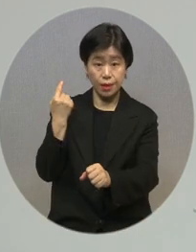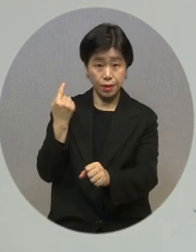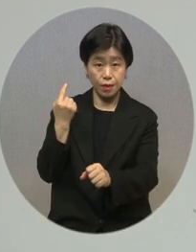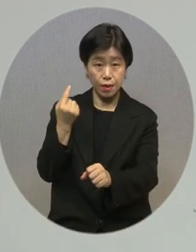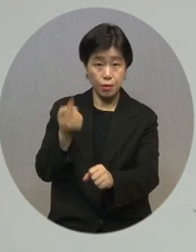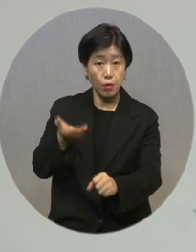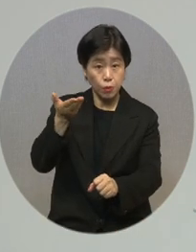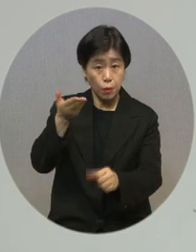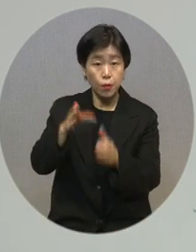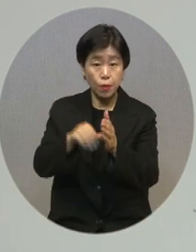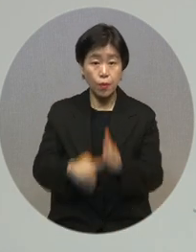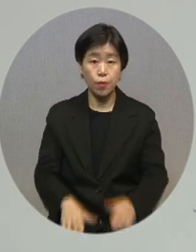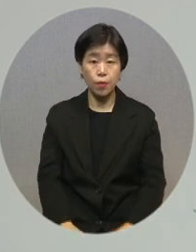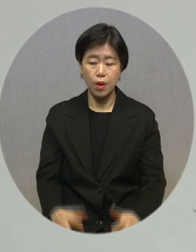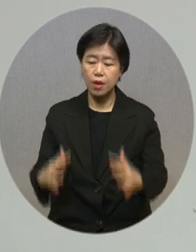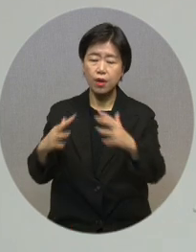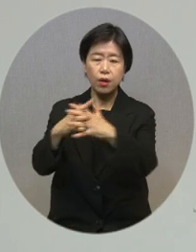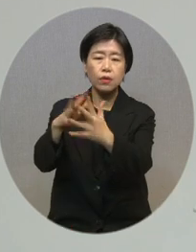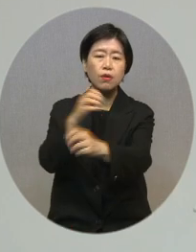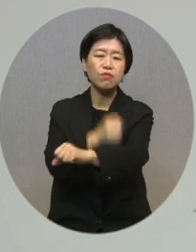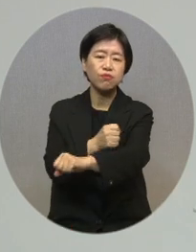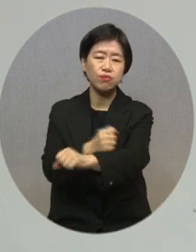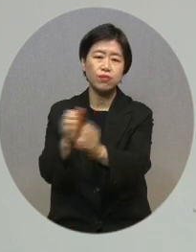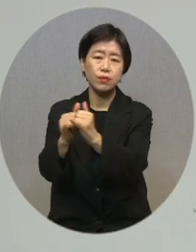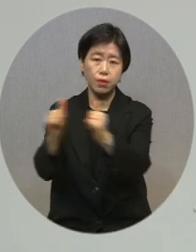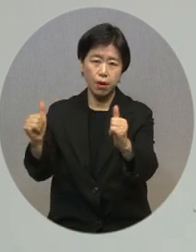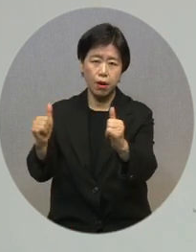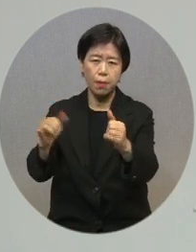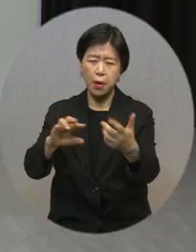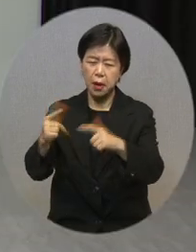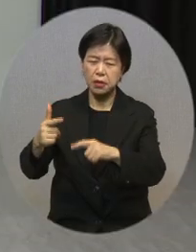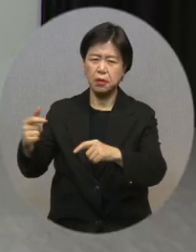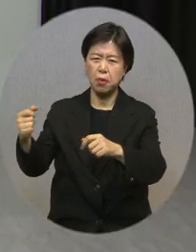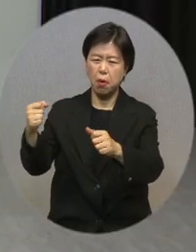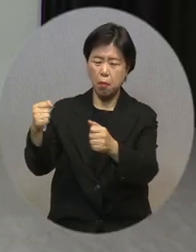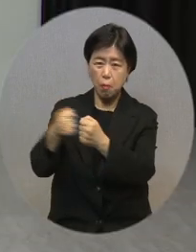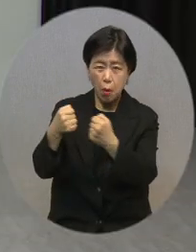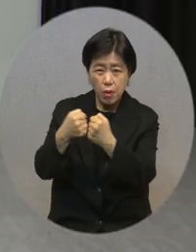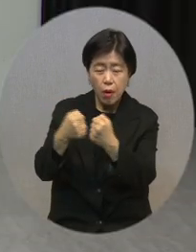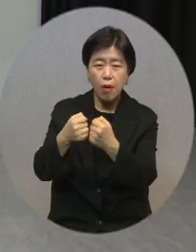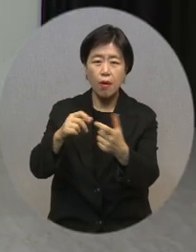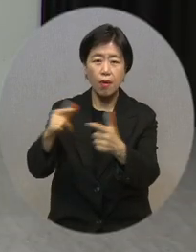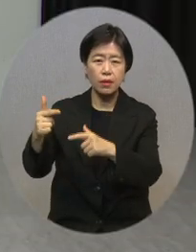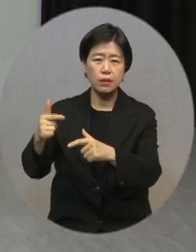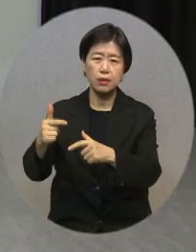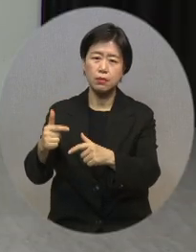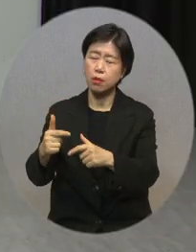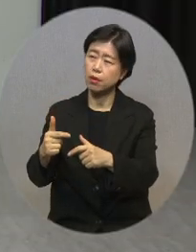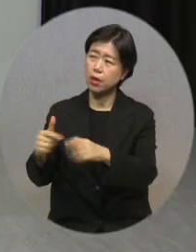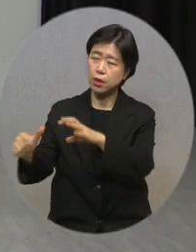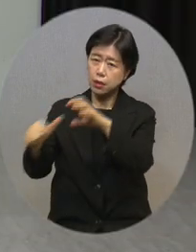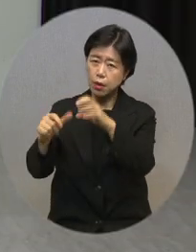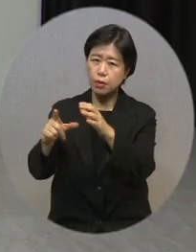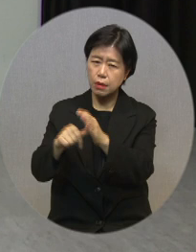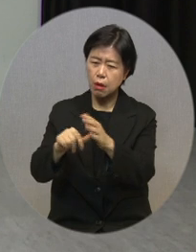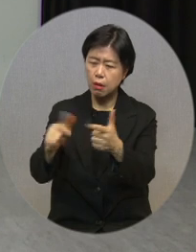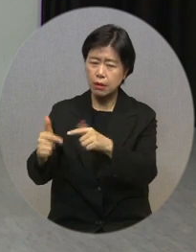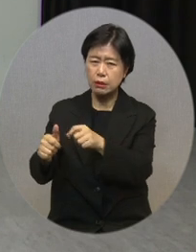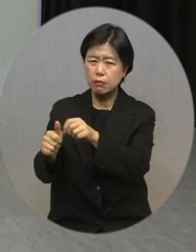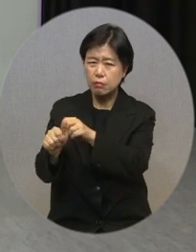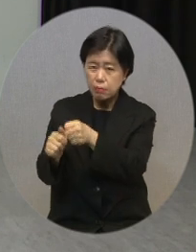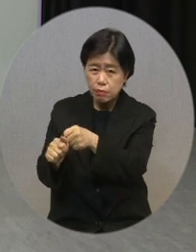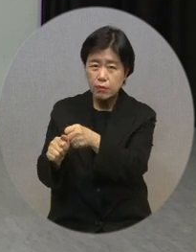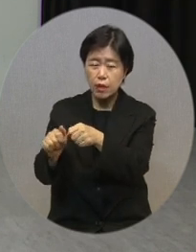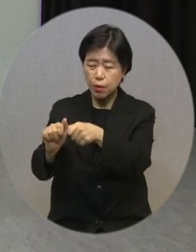작년 초에는 건설노조의 폭력적인 채용 강요라든가 예. 뭐 전임자 임금 요구라든가